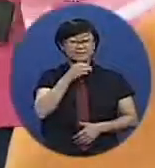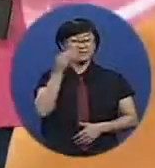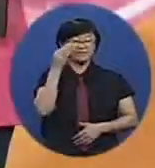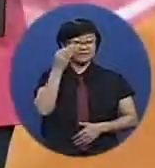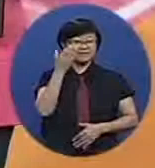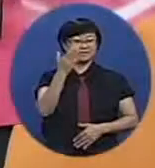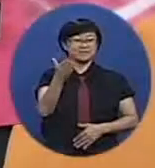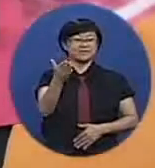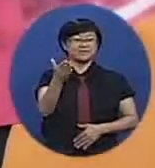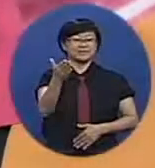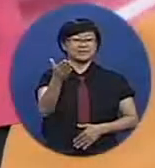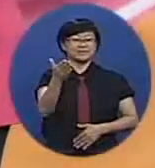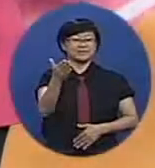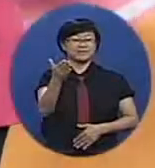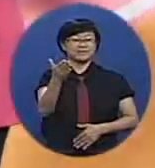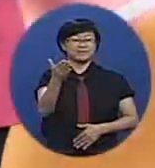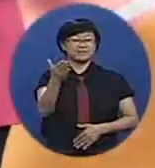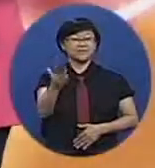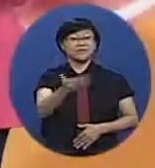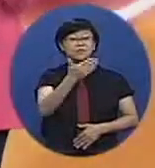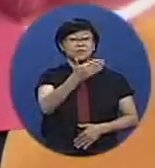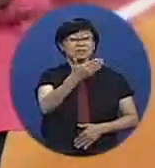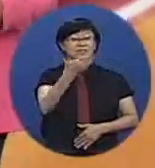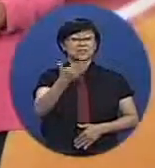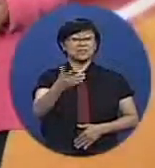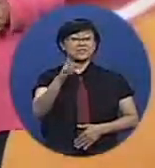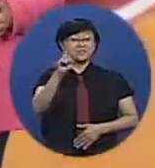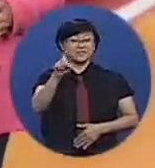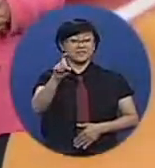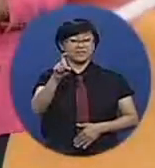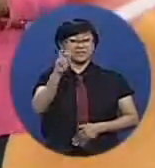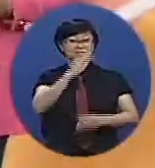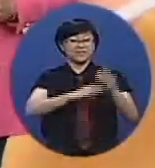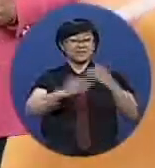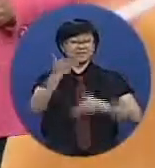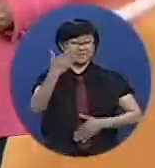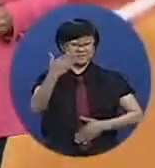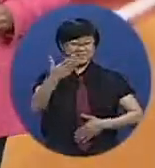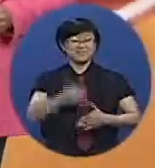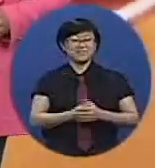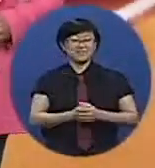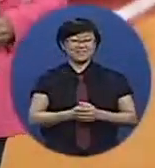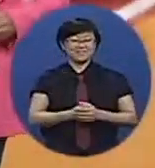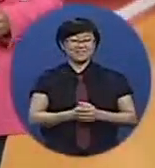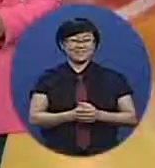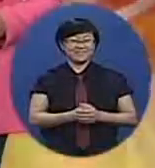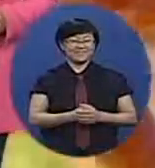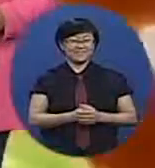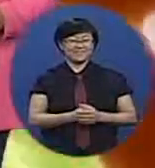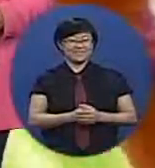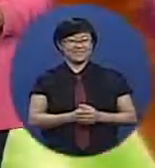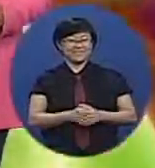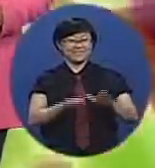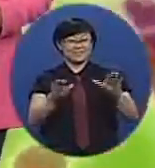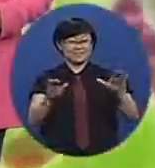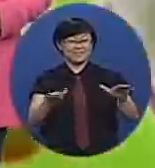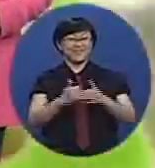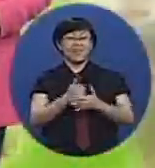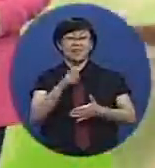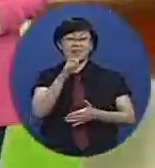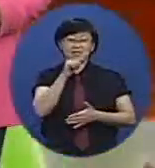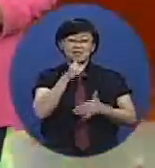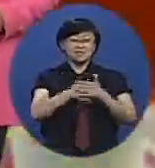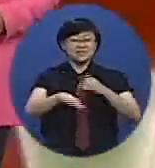점수 주세요. 9점 9점 10점 보너스 9점입니다. 그래요. 오늘